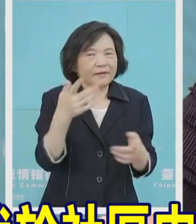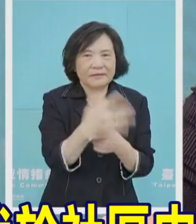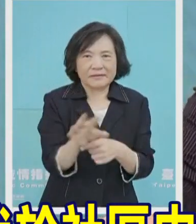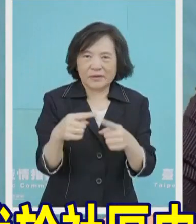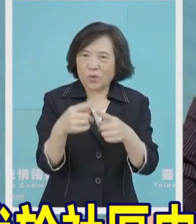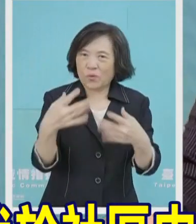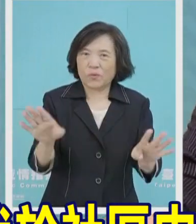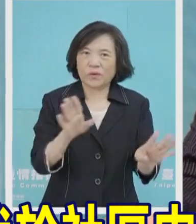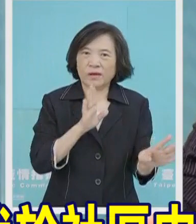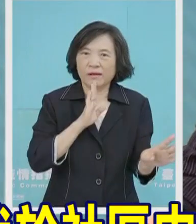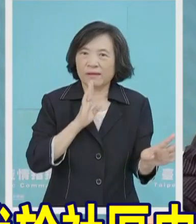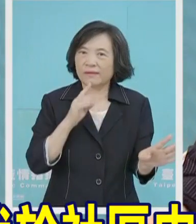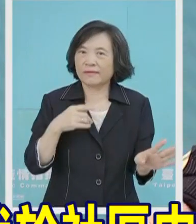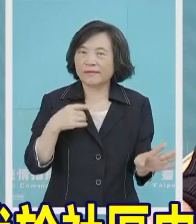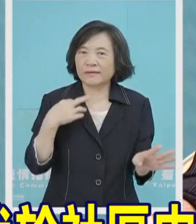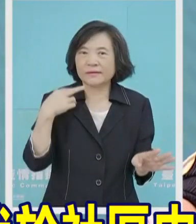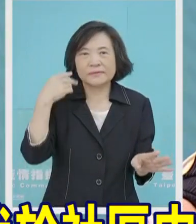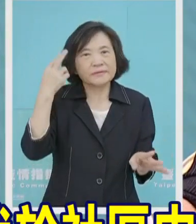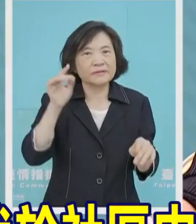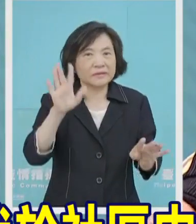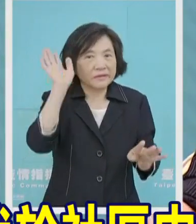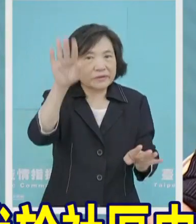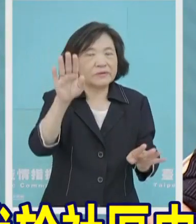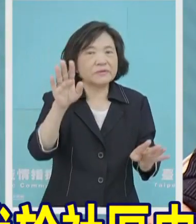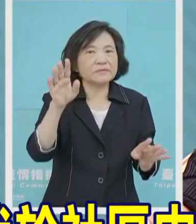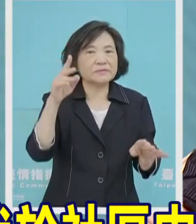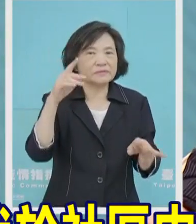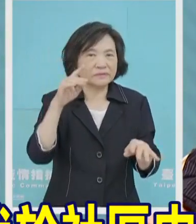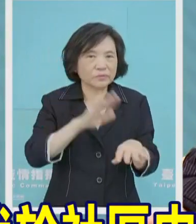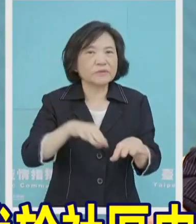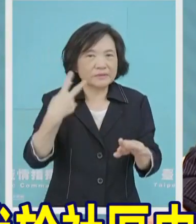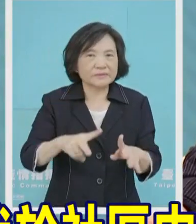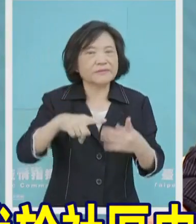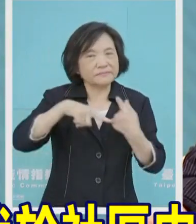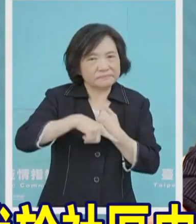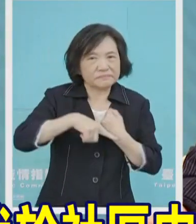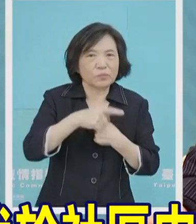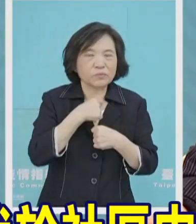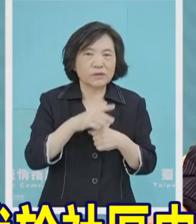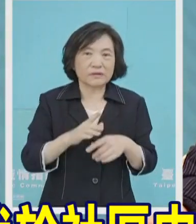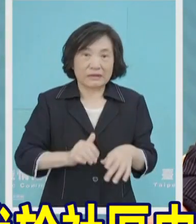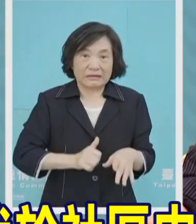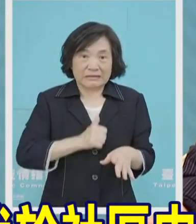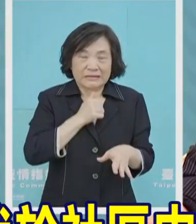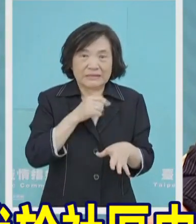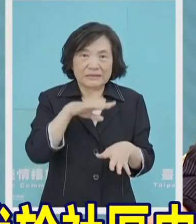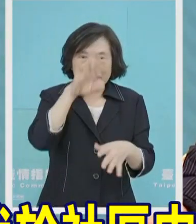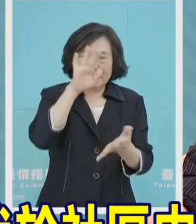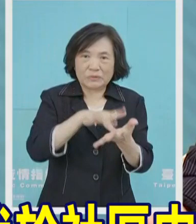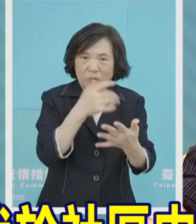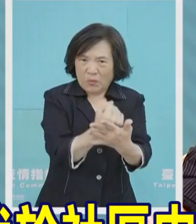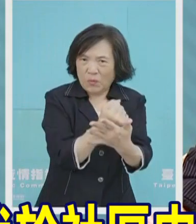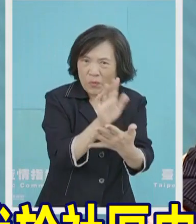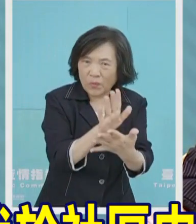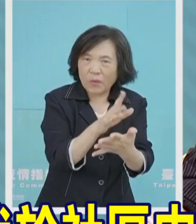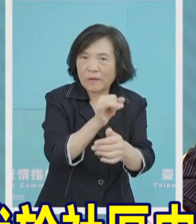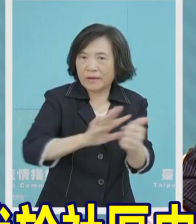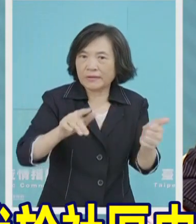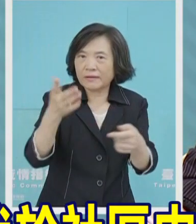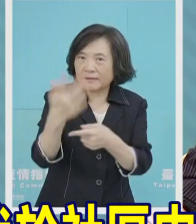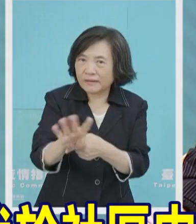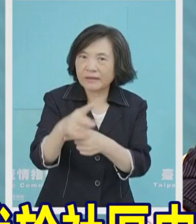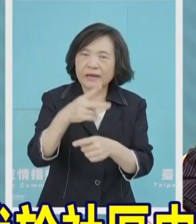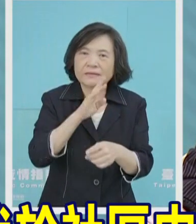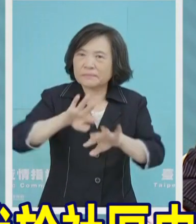是这个问题恐怕以后我们还是要做一些研究，到底是真的黑数太多造成的，还是有